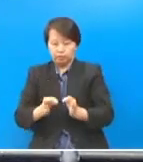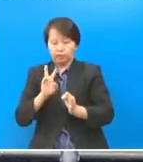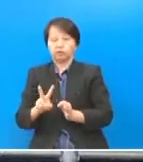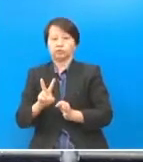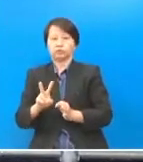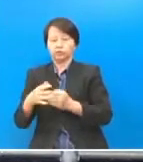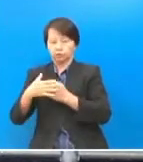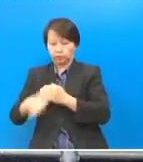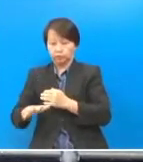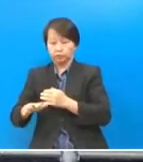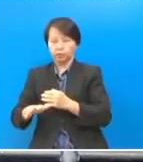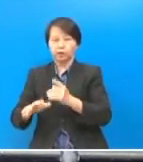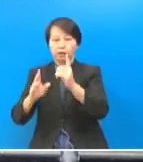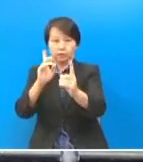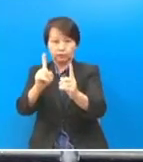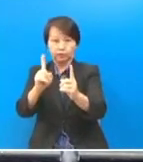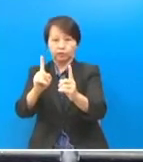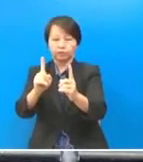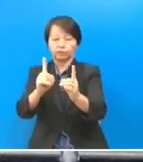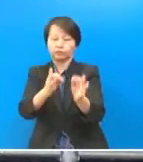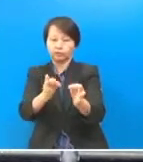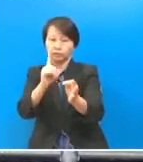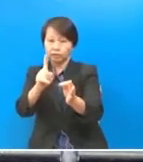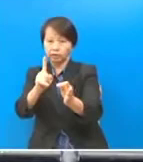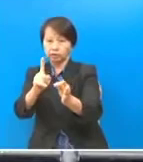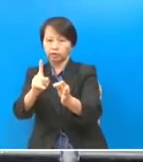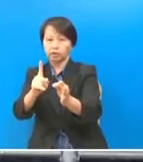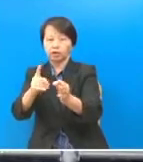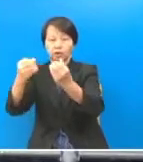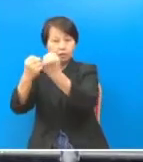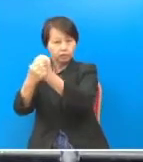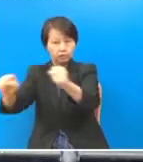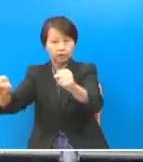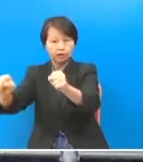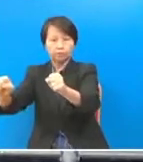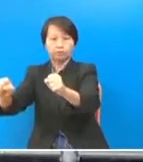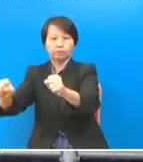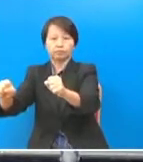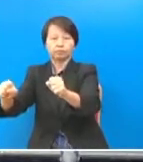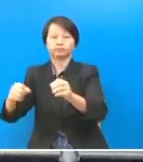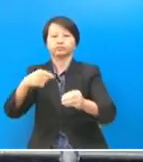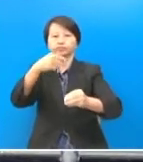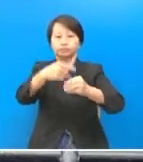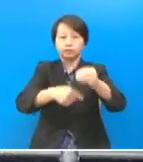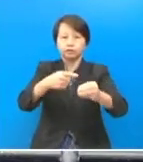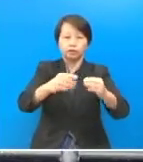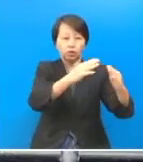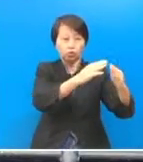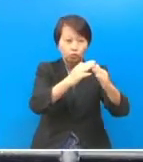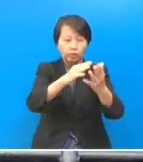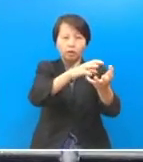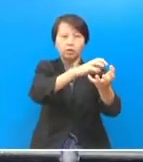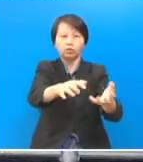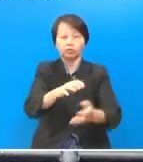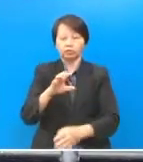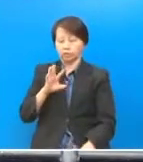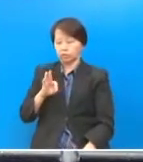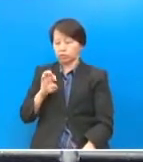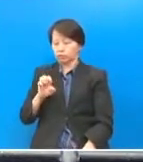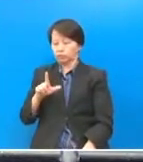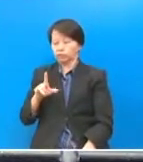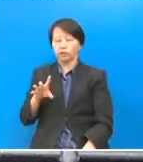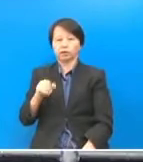selepas savasa pertama siap berkaitan dengan kaus akan veda ingin memberi jaminan bahwa